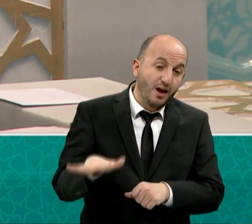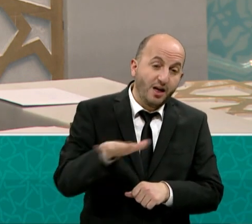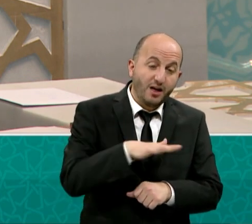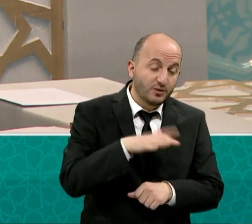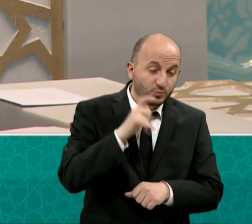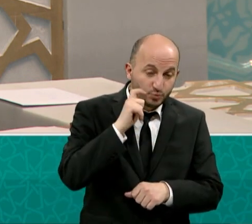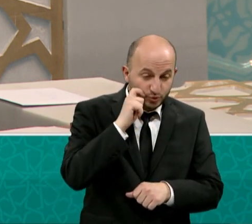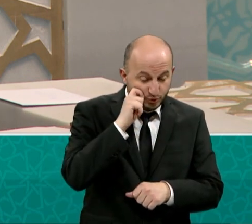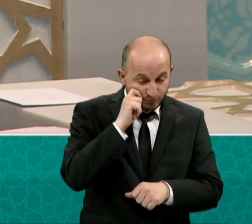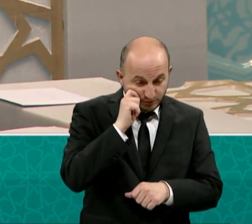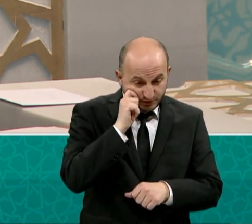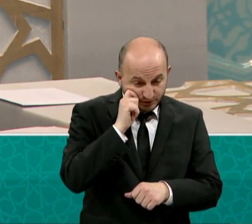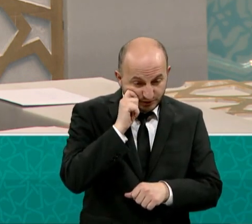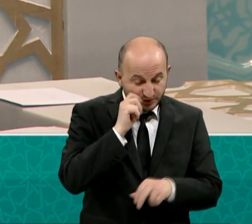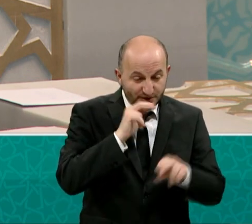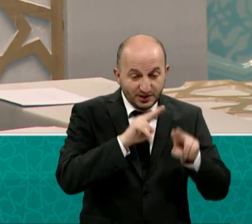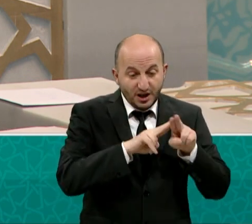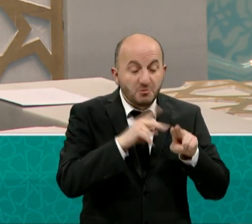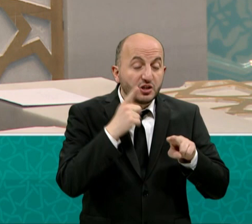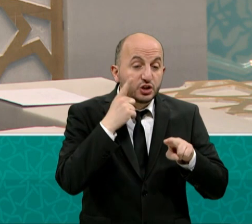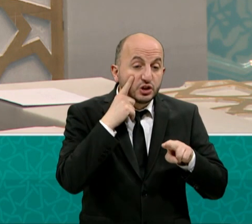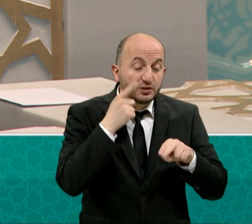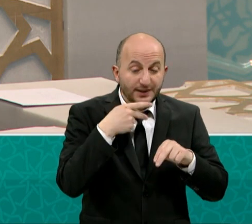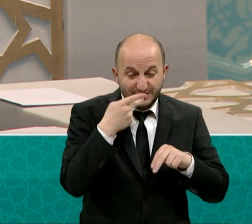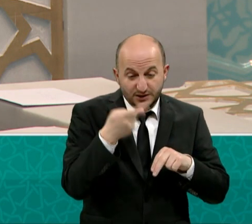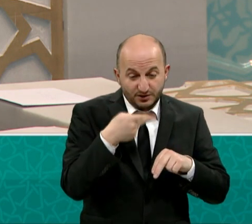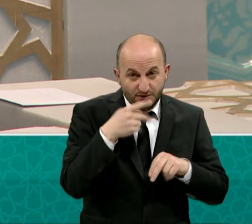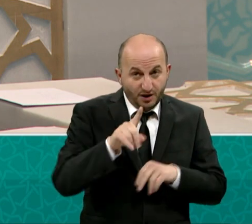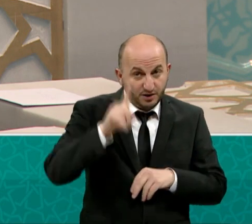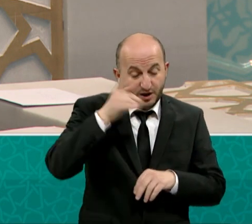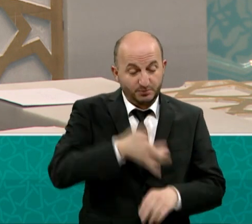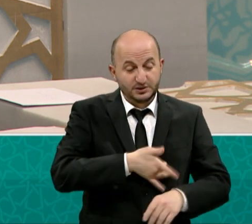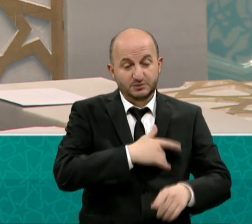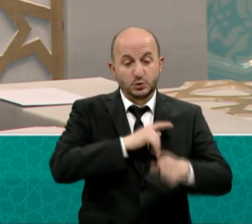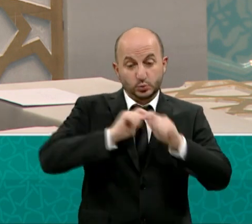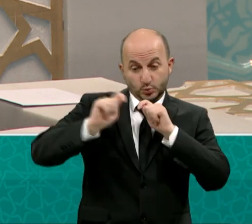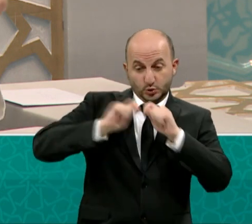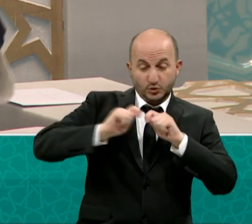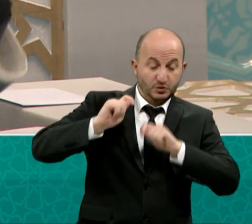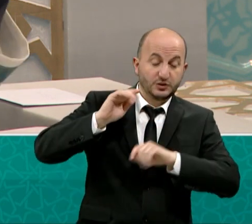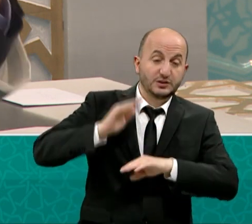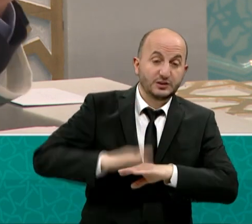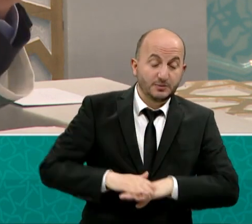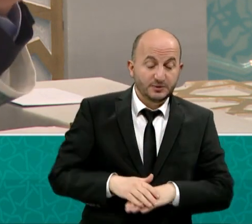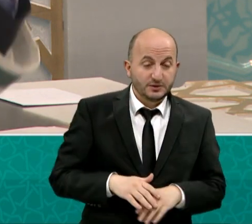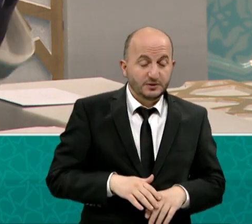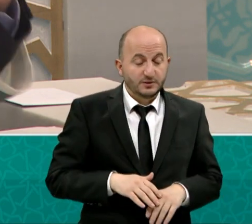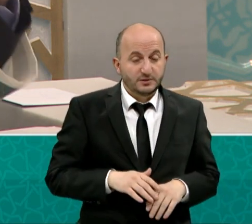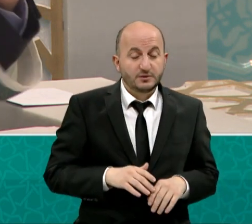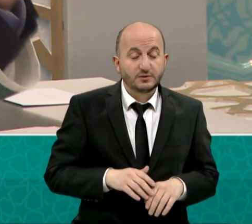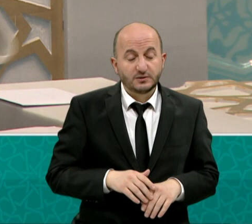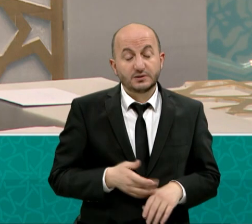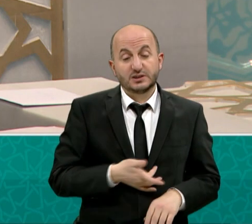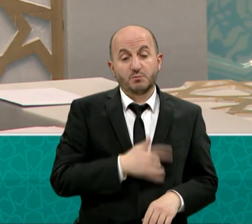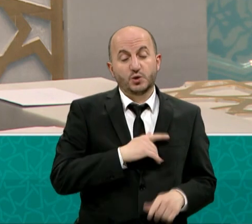kardeşlerim, kelime-i şehadet getirerek Rabbi ile bir iman akdi yapmıştır. Rabbi ile yaptığı iman akdine,